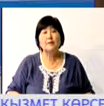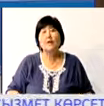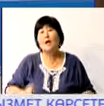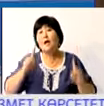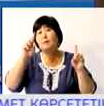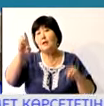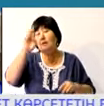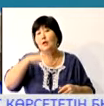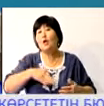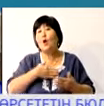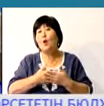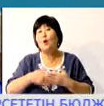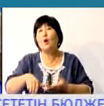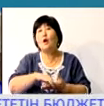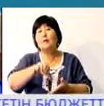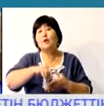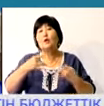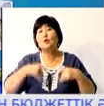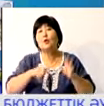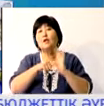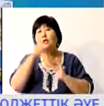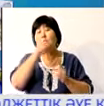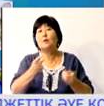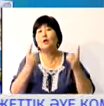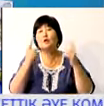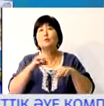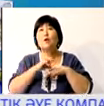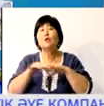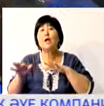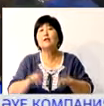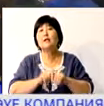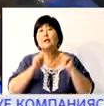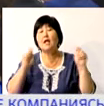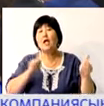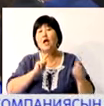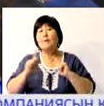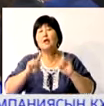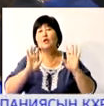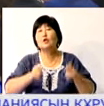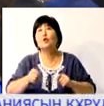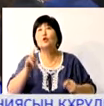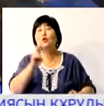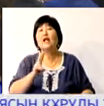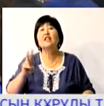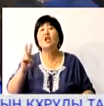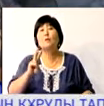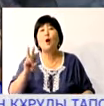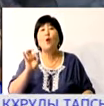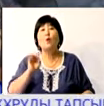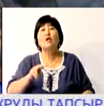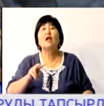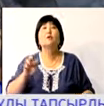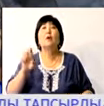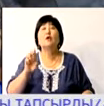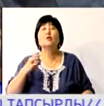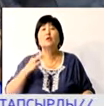Белгілі мемлекет және қоғам қайраткерінің туғанына 70 жыл толуына орай ұйымдастырылған шараны ашқан мәжіліс төрағасы Нұрлан Нығматулин Орал Байғосынұлының